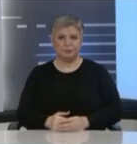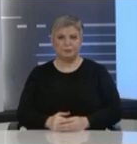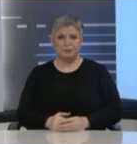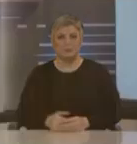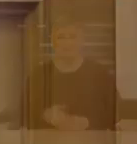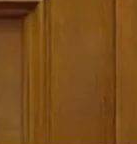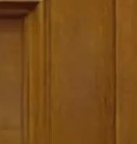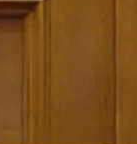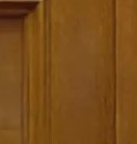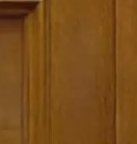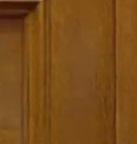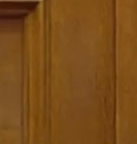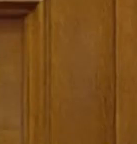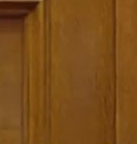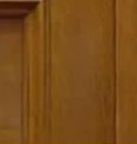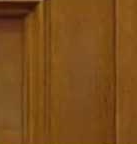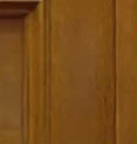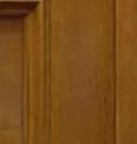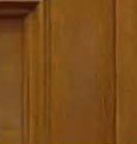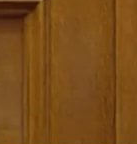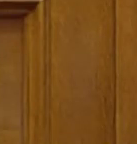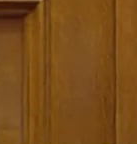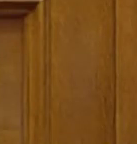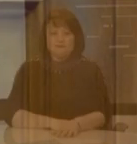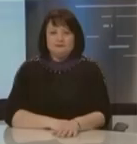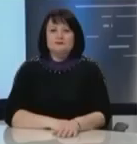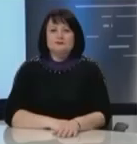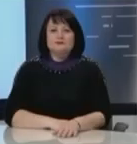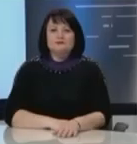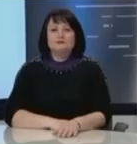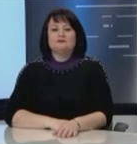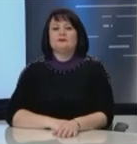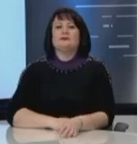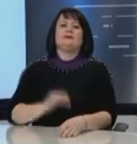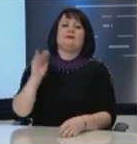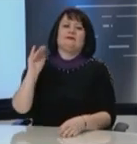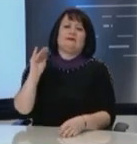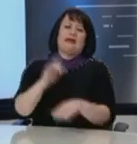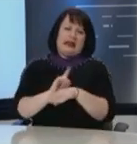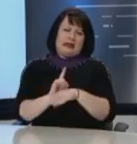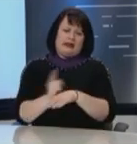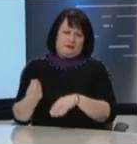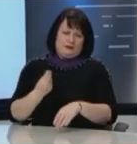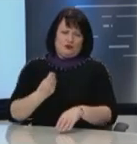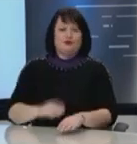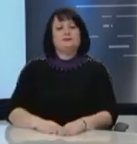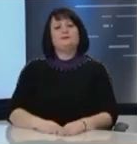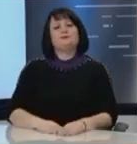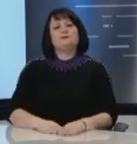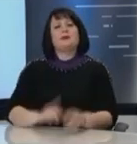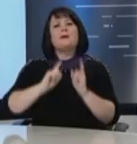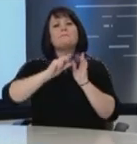Και ύστερα, κύριε Πρόεδρε, θα ήθελα λίγο χρόνο ακόμα. Μέσα στην καταχνιά της πρώτης μνημονιακής